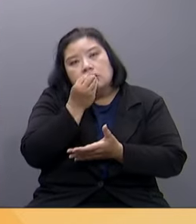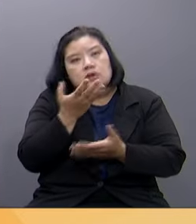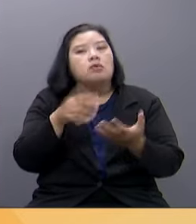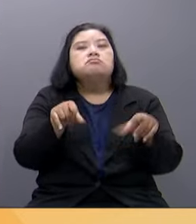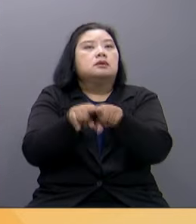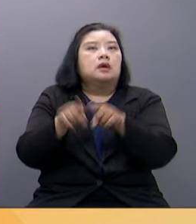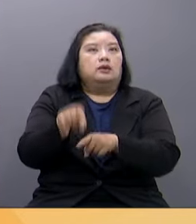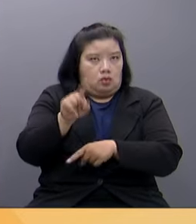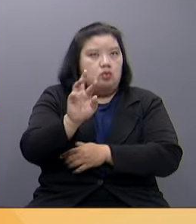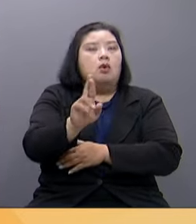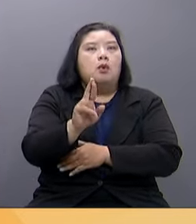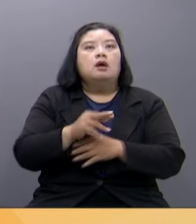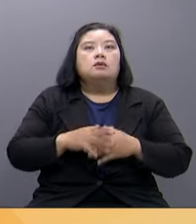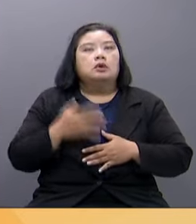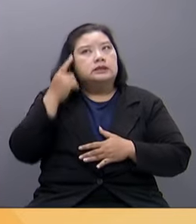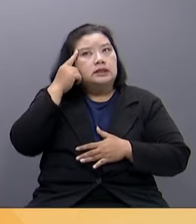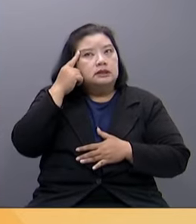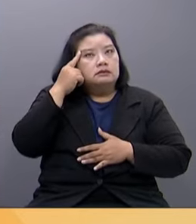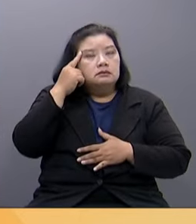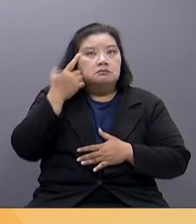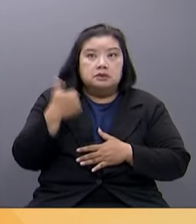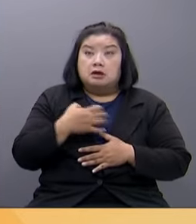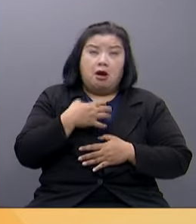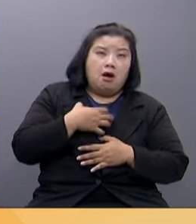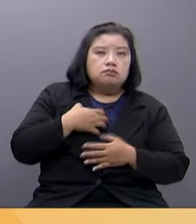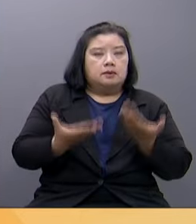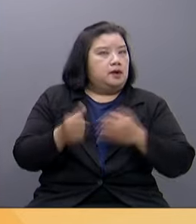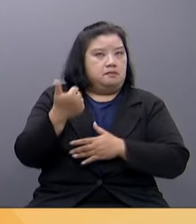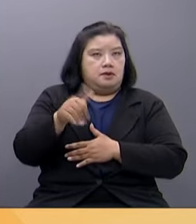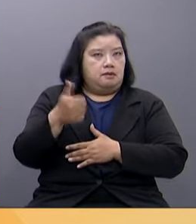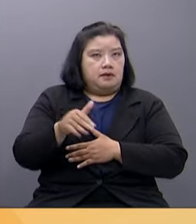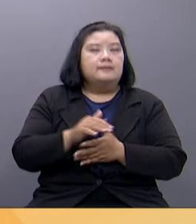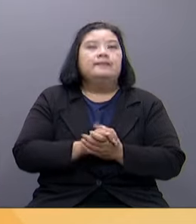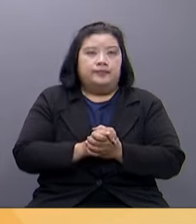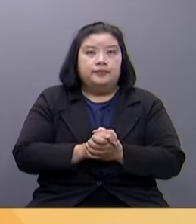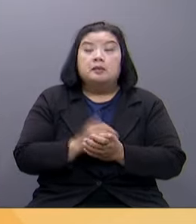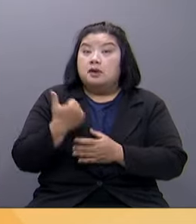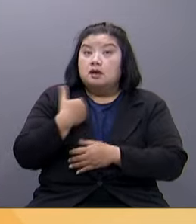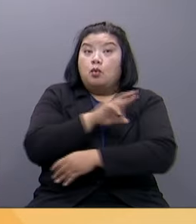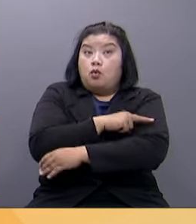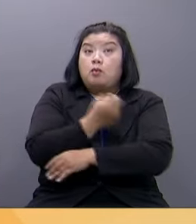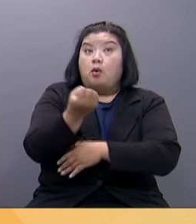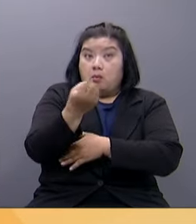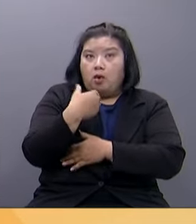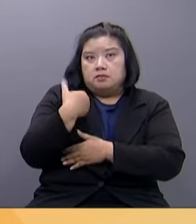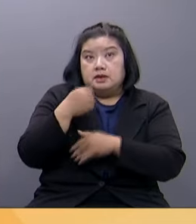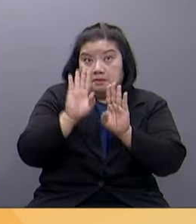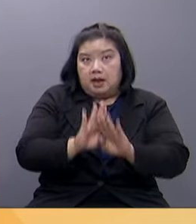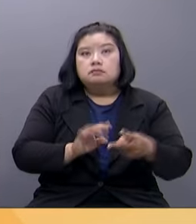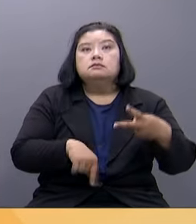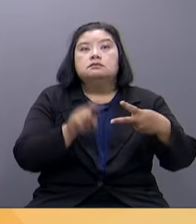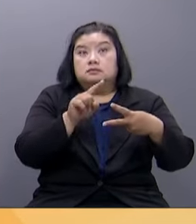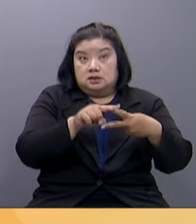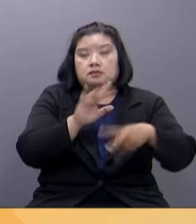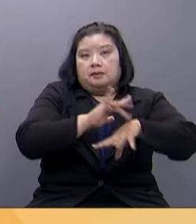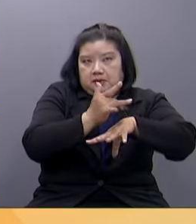ังก็ต้ใช้อย่างมีคามรู้ทีนี้ โอเคครั คุหมอเมท haverค คุหมอพูดHHHH Arabicีสองแบบ mineral แล้วกมแบบ